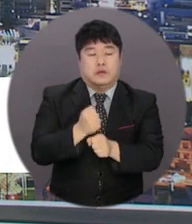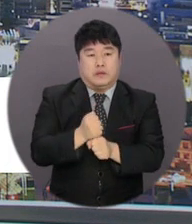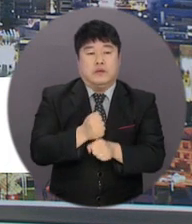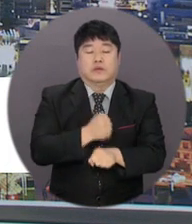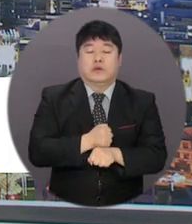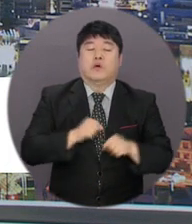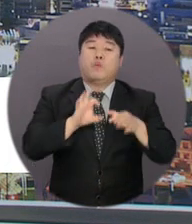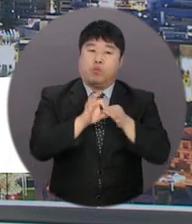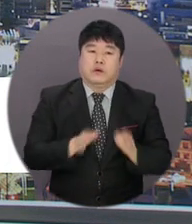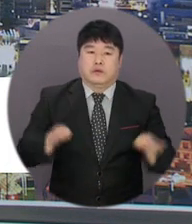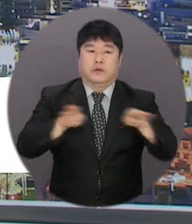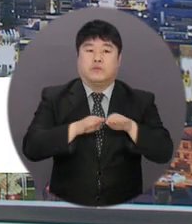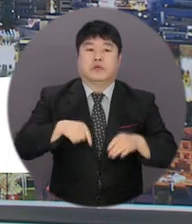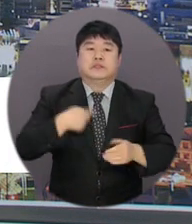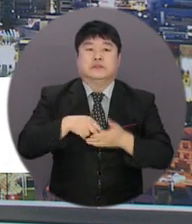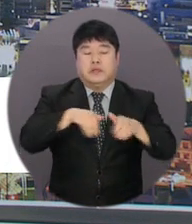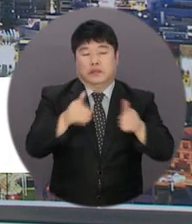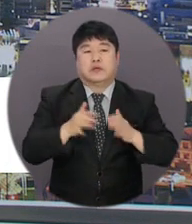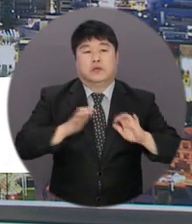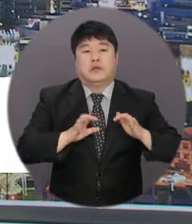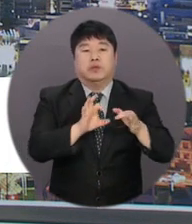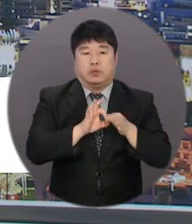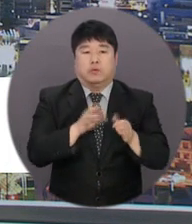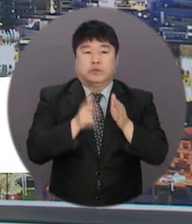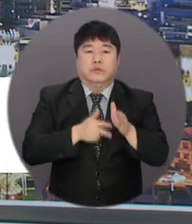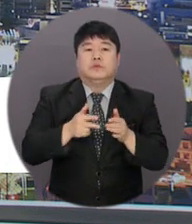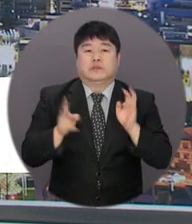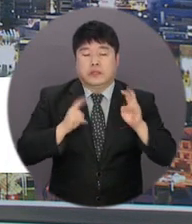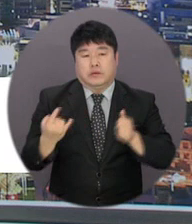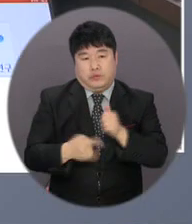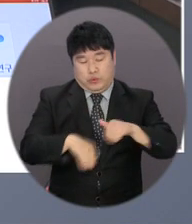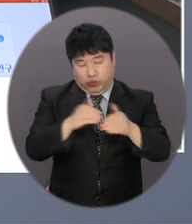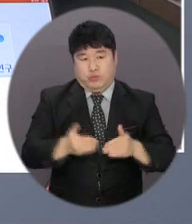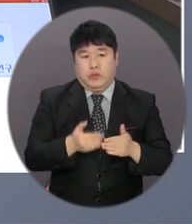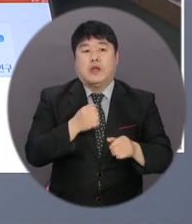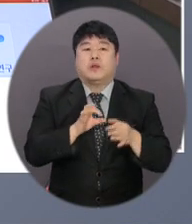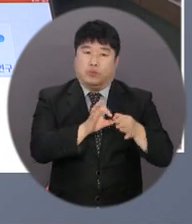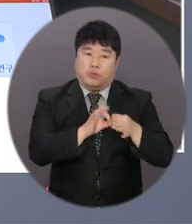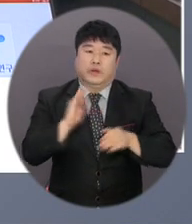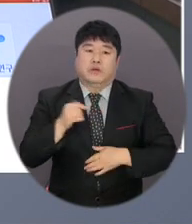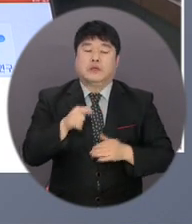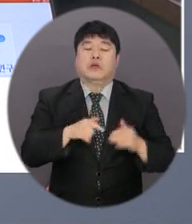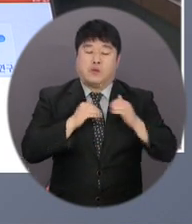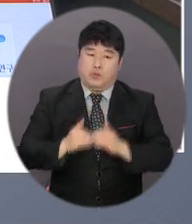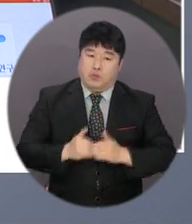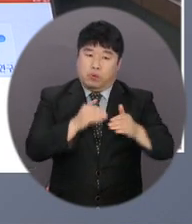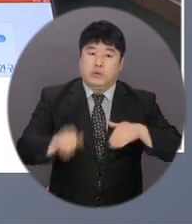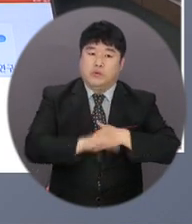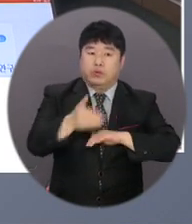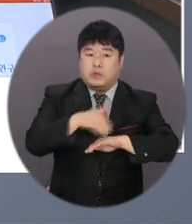관계기관 그리고 지자체 협의를 거쳐서 철도산업위원회를 거쳐야 합니다. 이 과정에서 우리